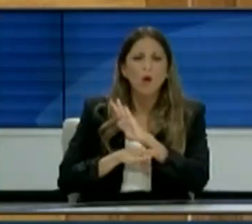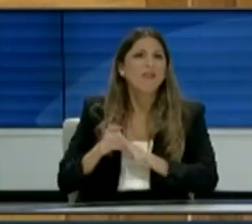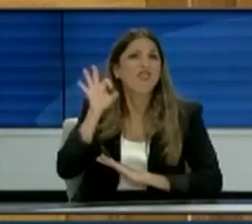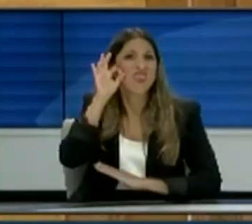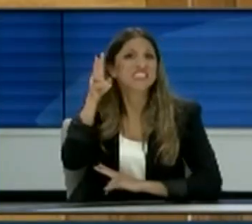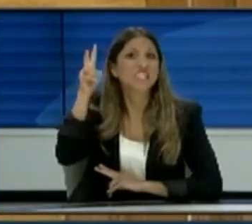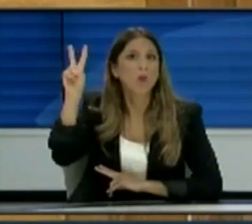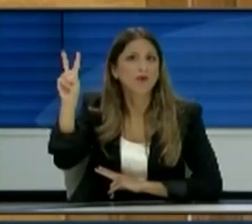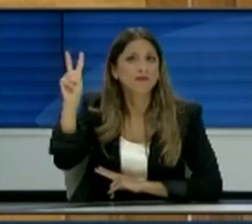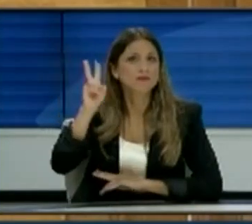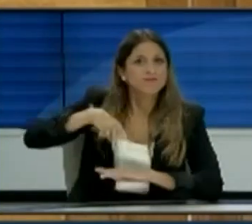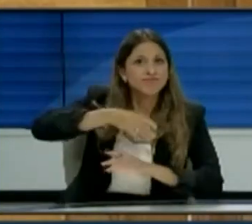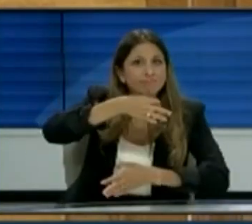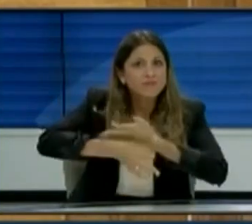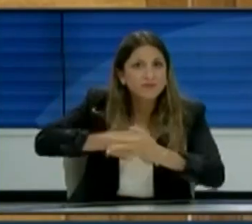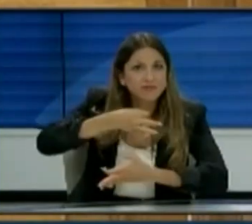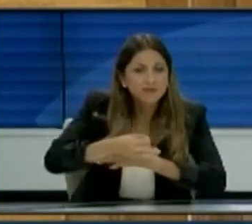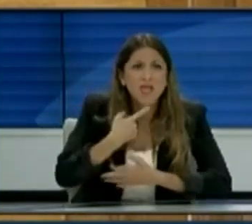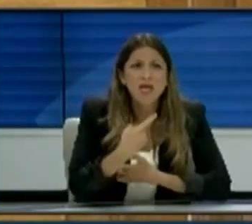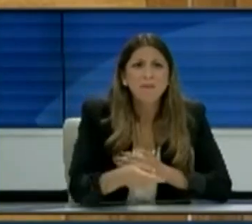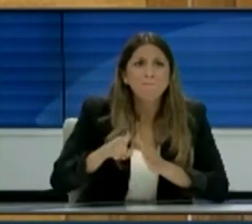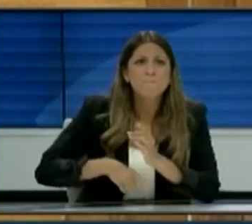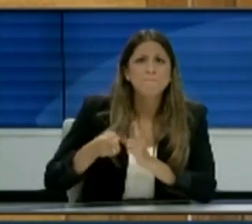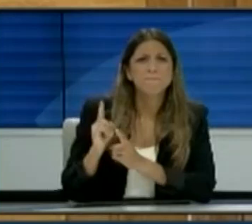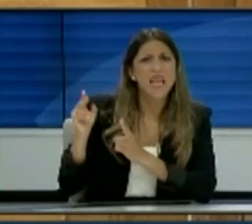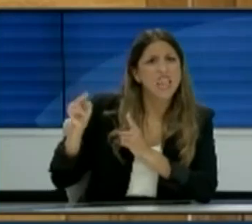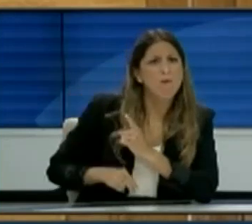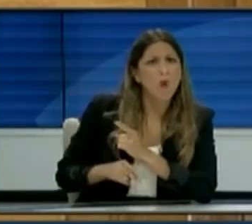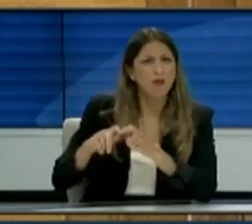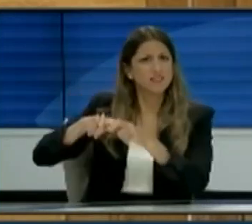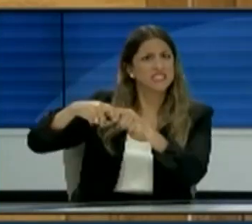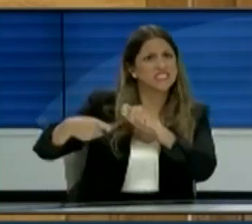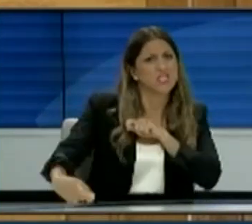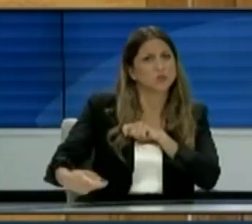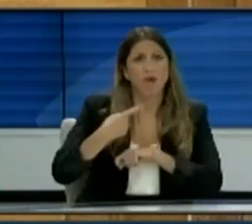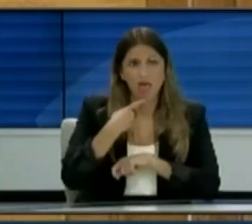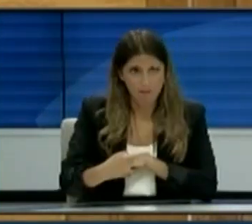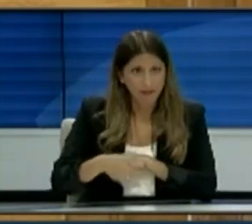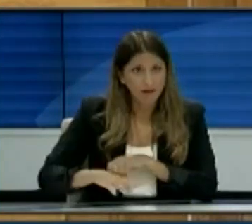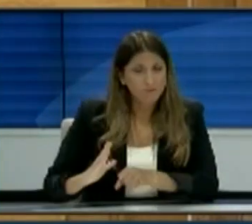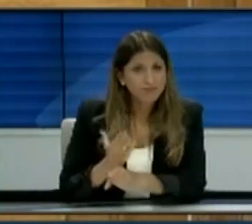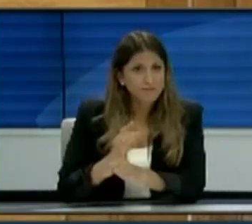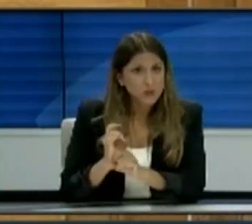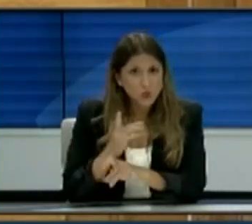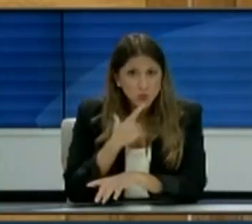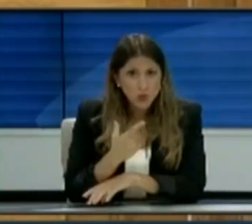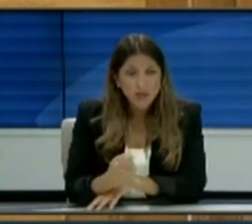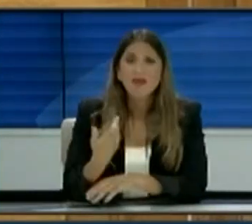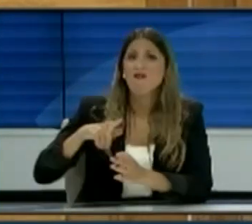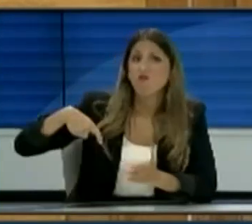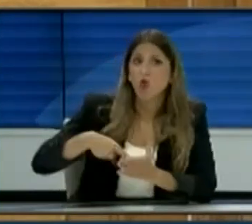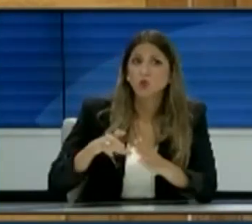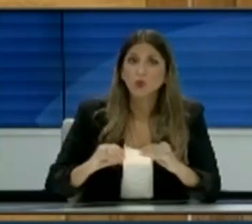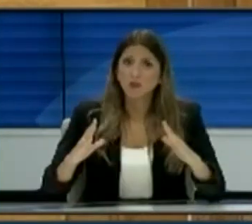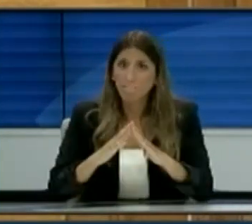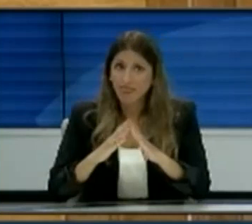Γιατί εξαπατήσατε τους Έλληνες ότι θα ασκήσετε τα μνημόνια με ένα νόμο και με ένα άρθρο, ότι θα καταργήσετε τον ένφια, ότι θα